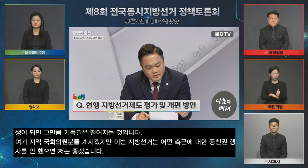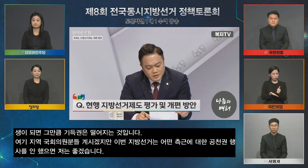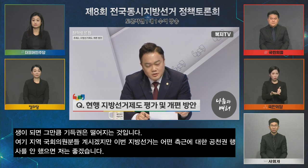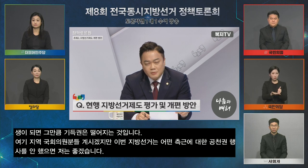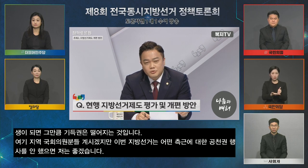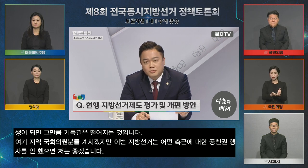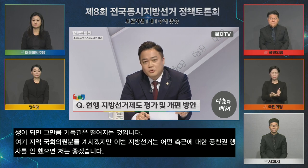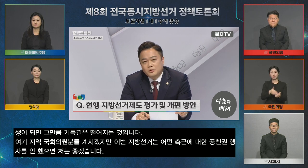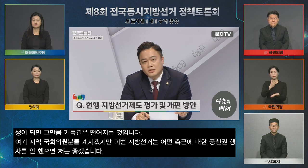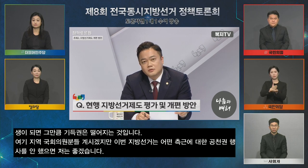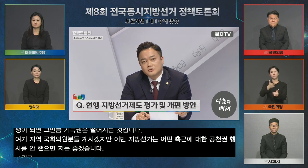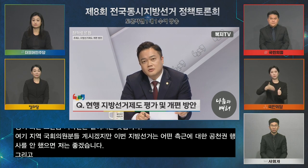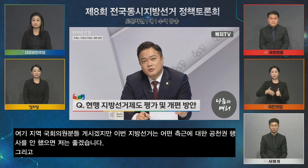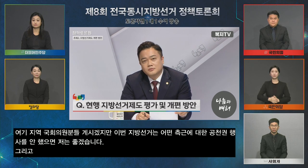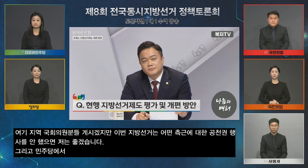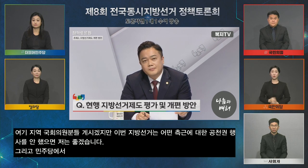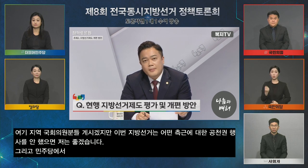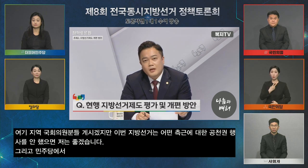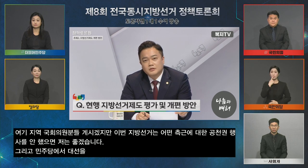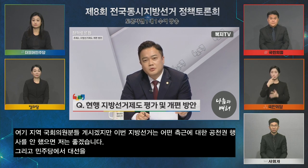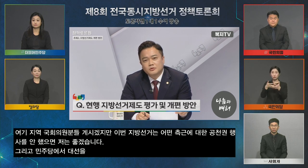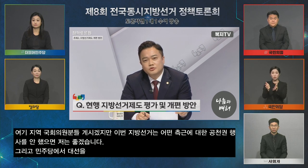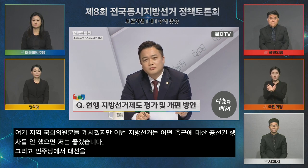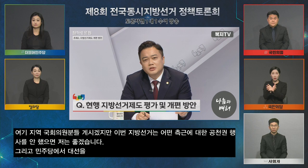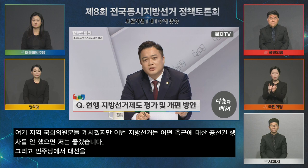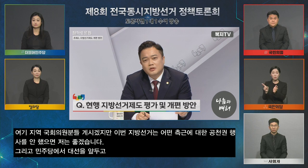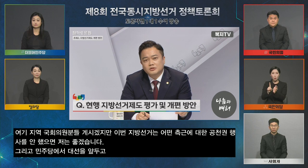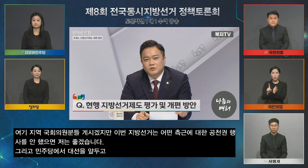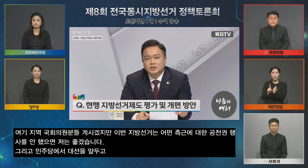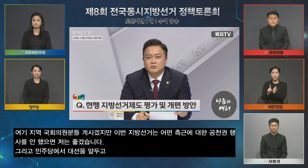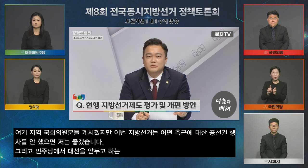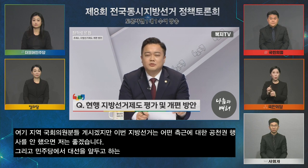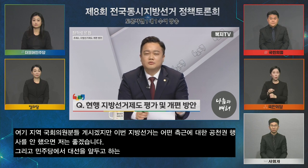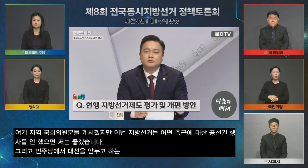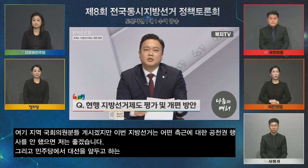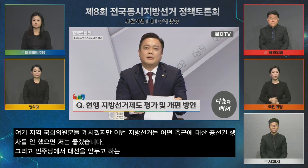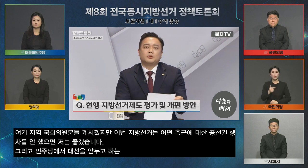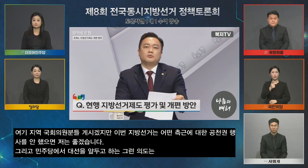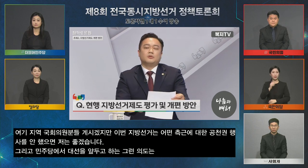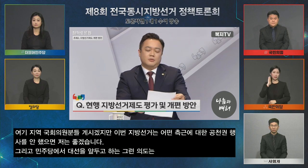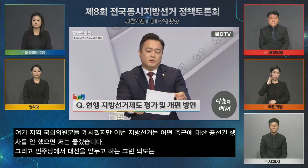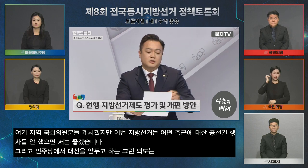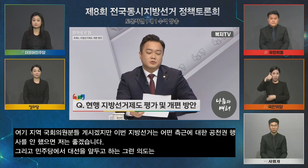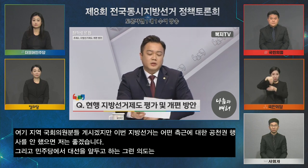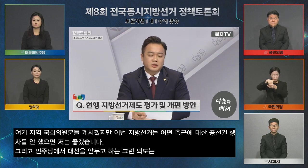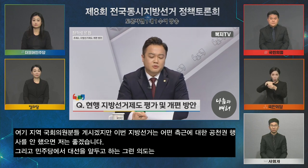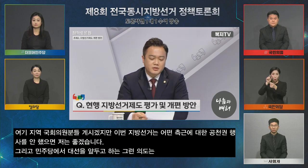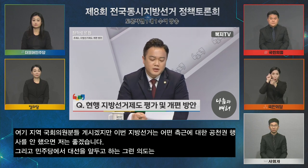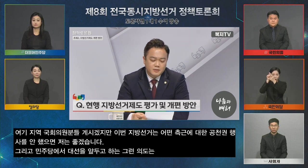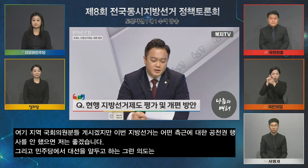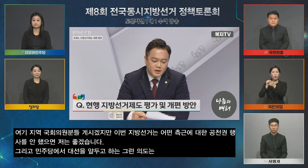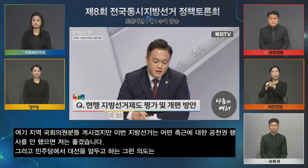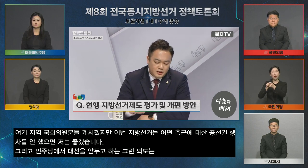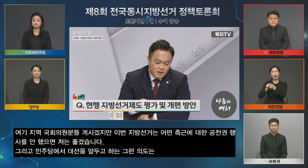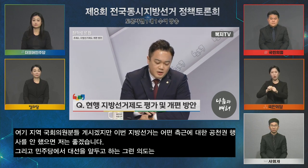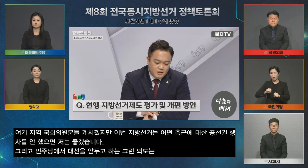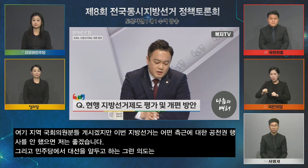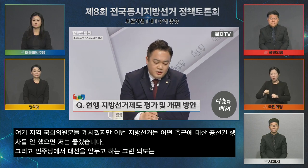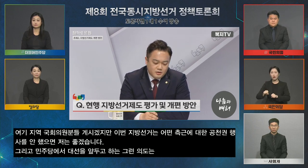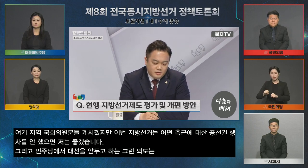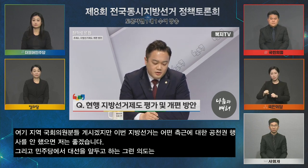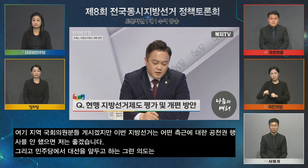대선을 앞두고 하는 그런 의도는 충분히 정치인으로서는 누구나 봐도 뻔히 의도가 있다고 저는 생각합니다.